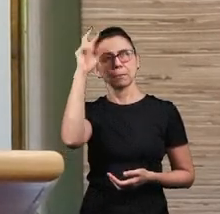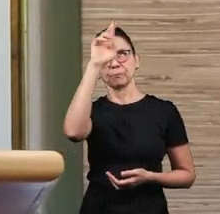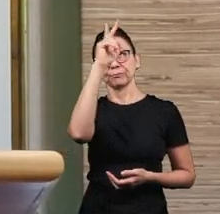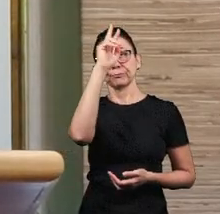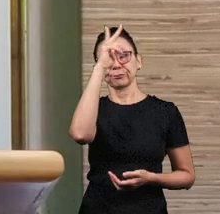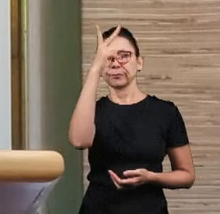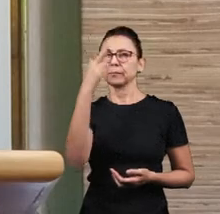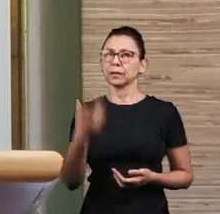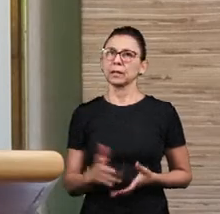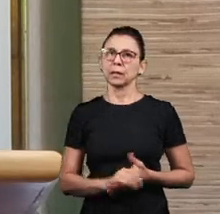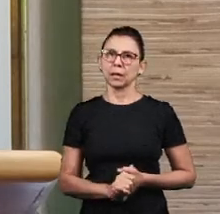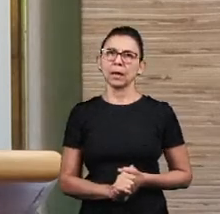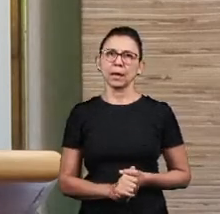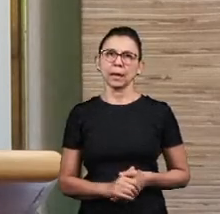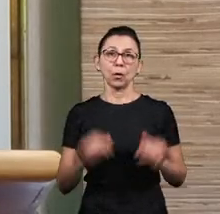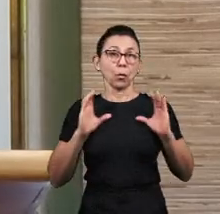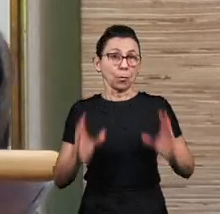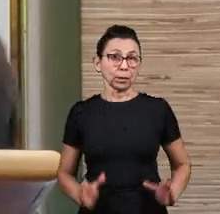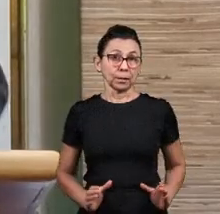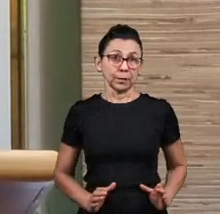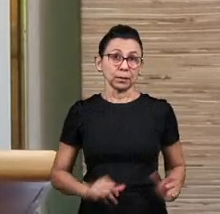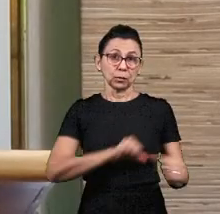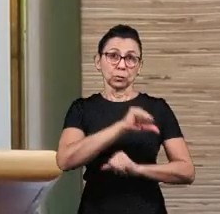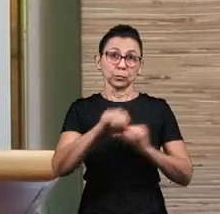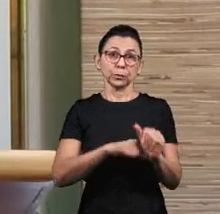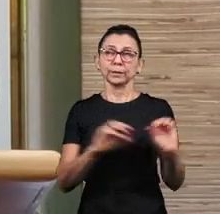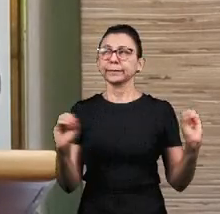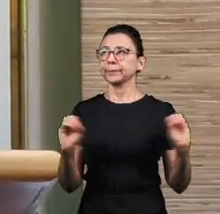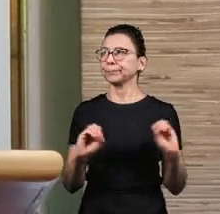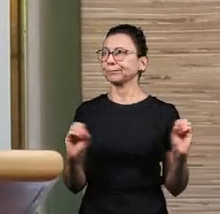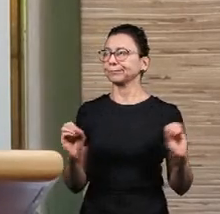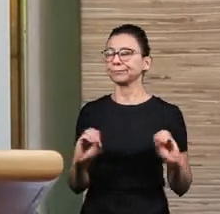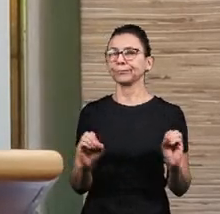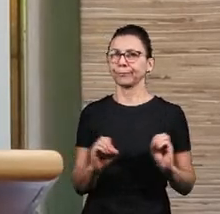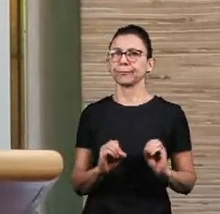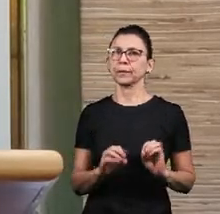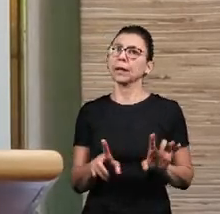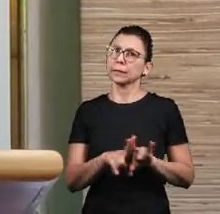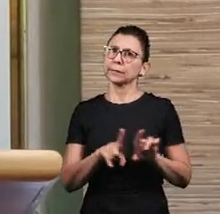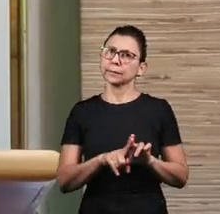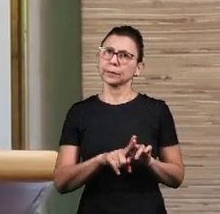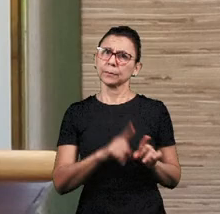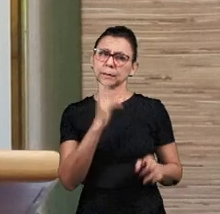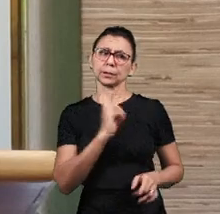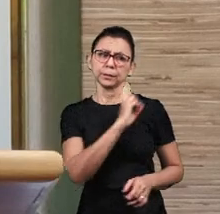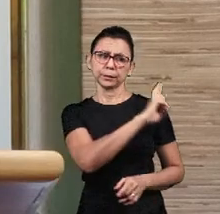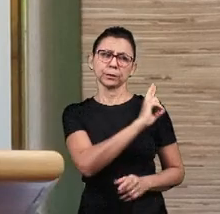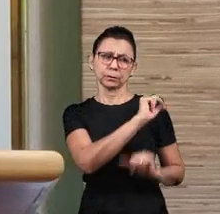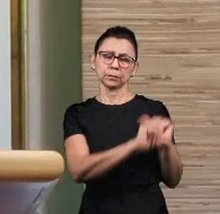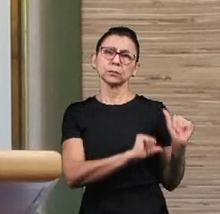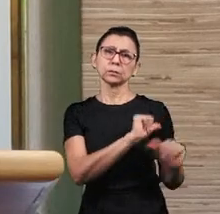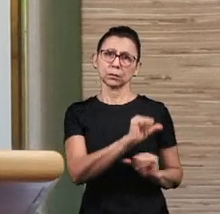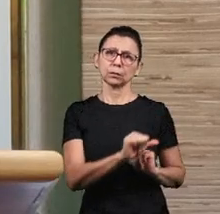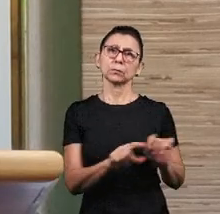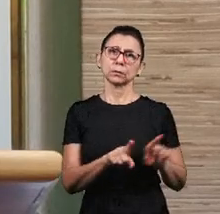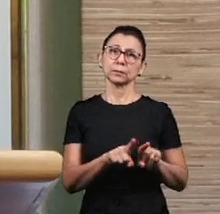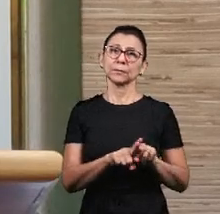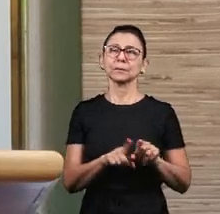c'est la chose la plus simple qui existe. Ils changent de religion aussi. Mais nous savons que